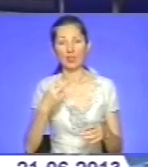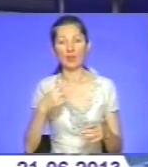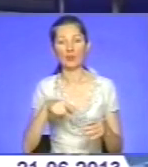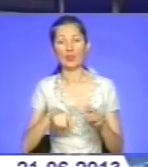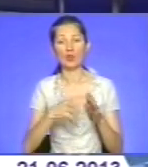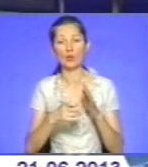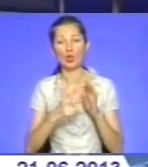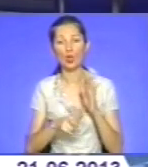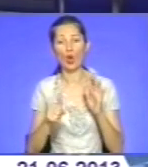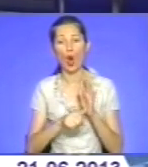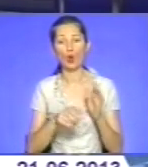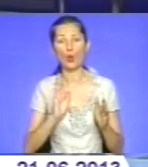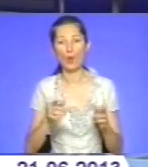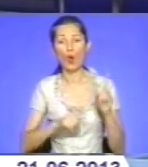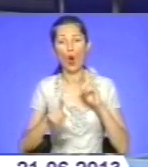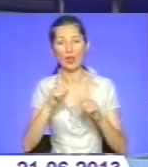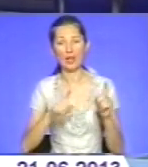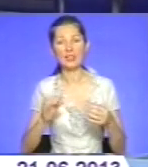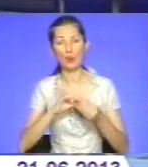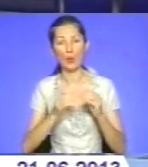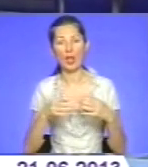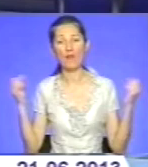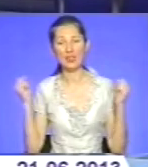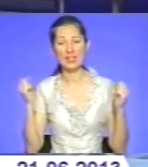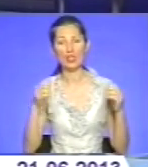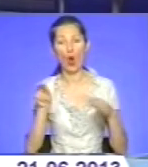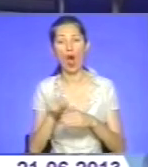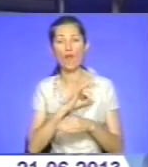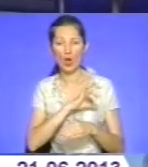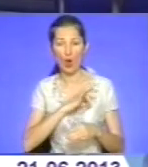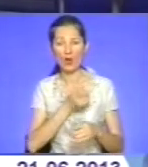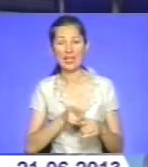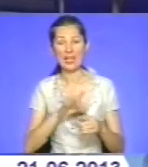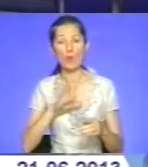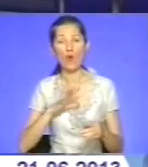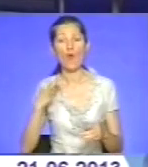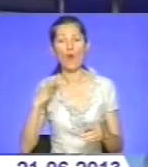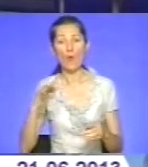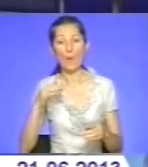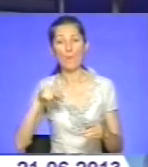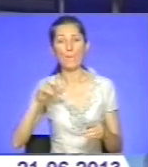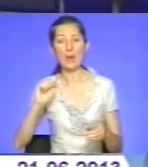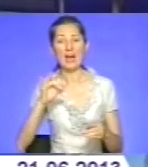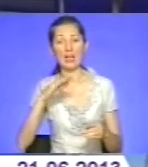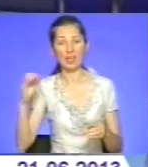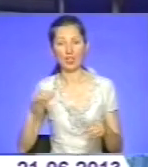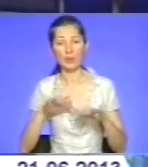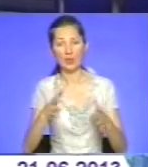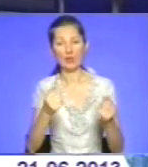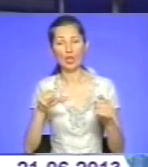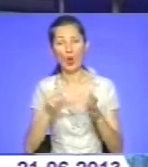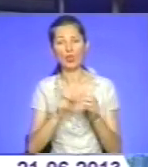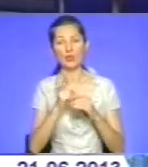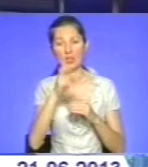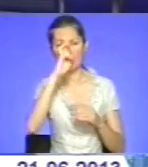проблем фізичного виховання, який проходив у Парижі. У заході взяло участь 12 країн. Україна почала